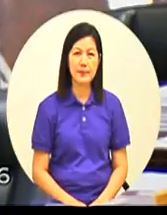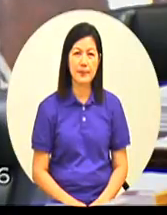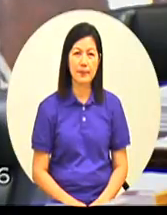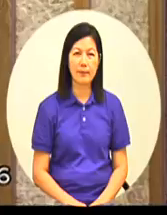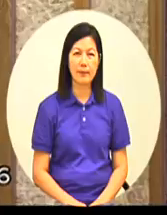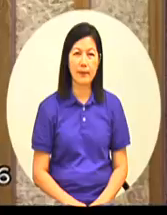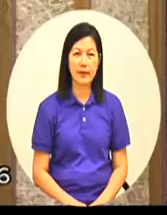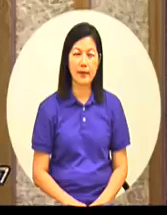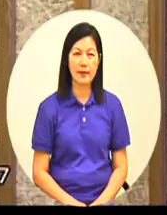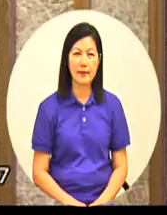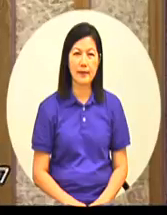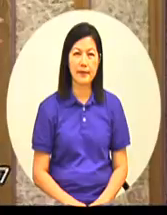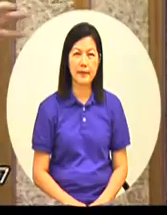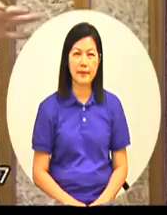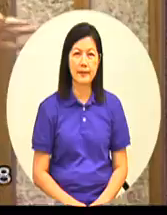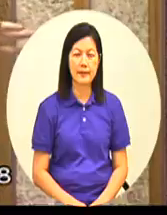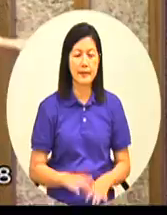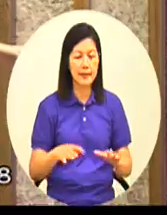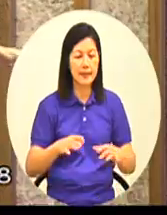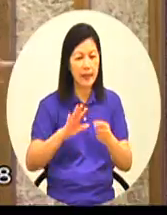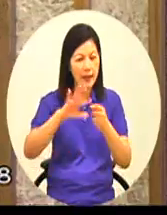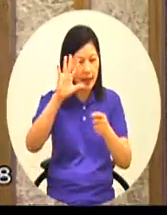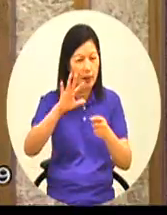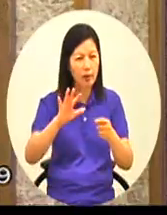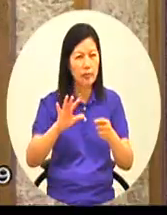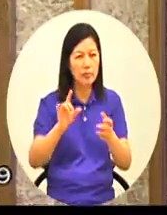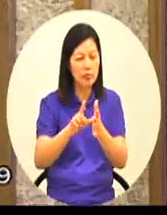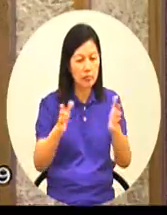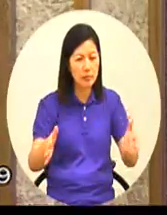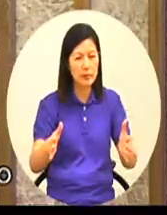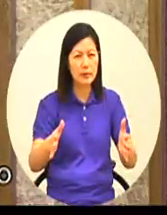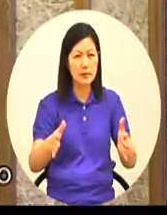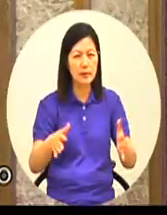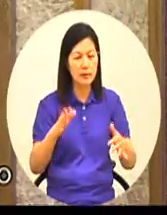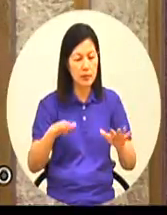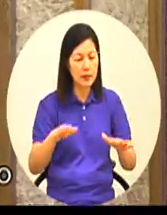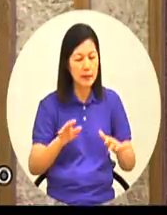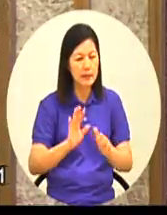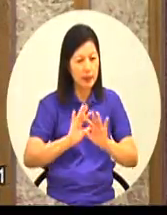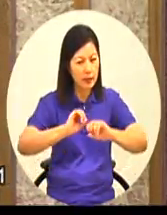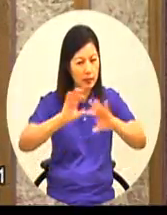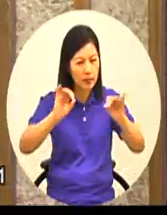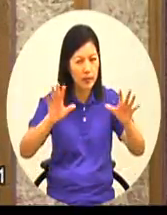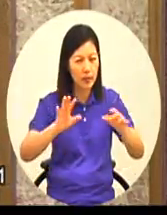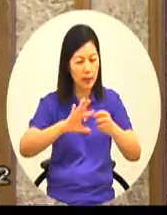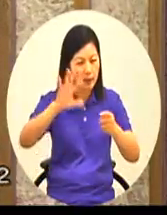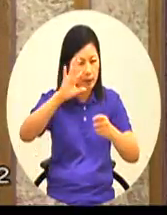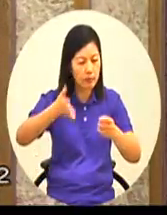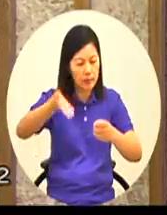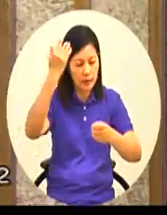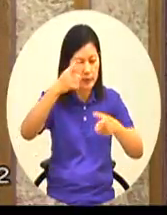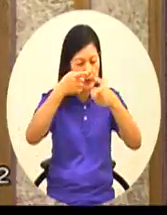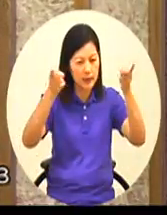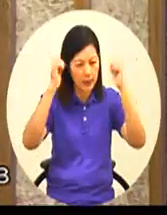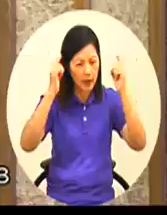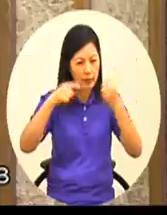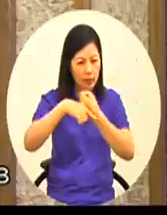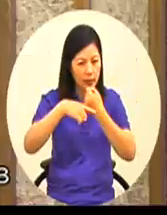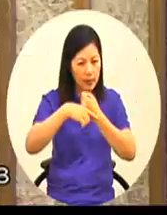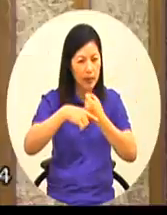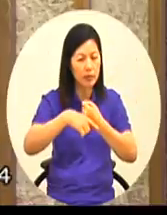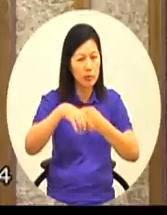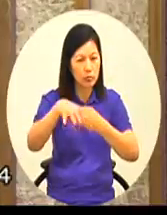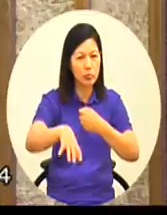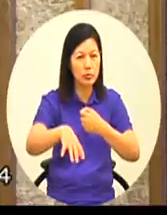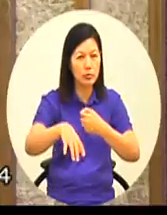那个接待家庭其实是在比较高中生阶段，那我们比较推动的是在可能高中以上、大学、研究所这样子。我们